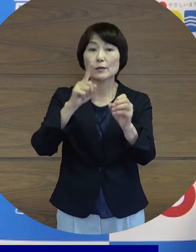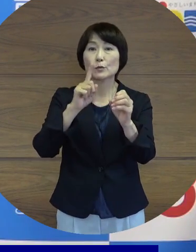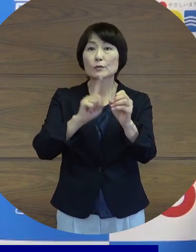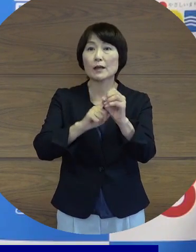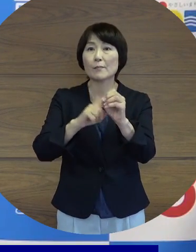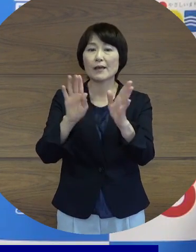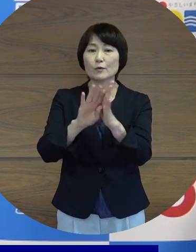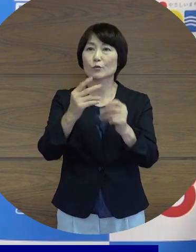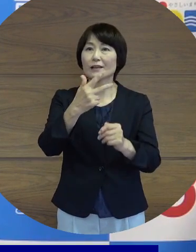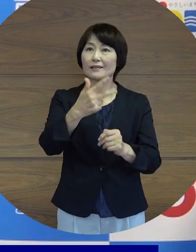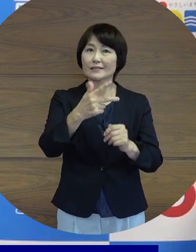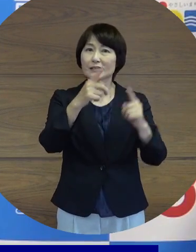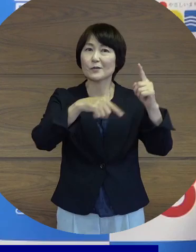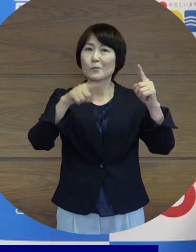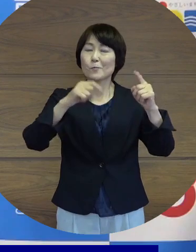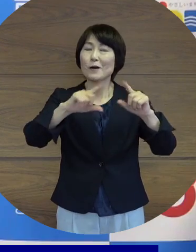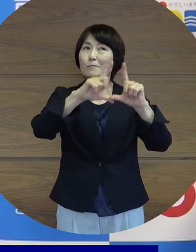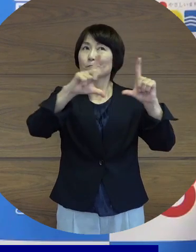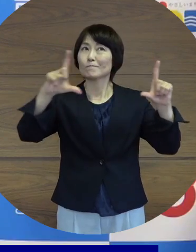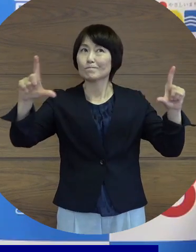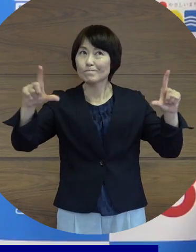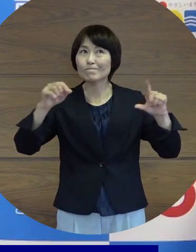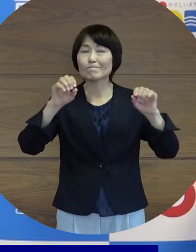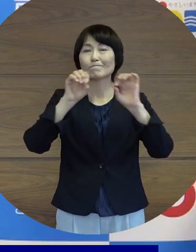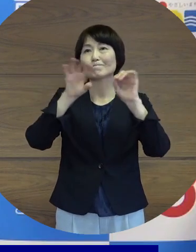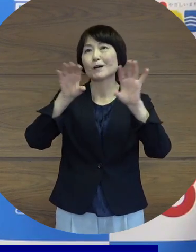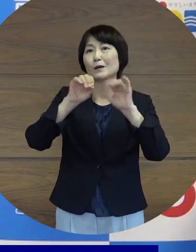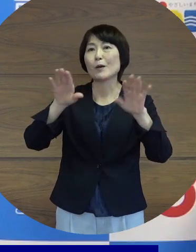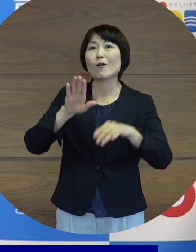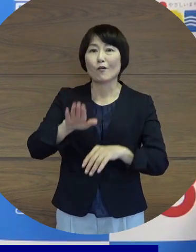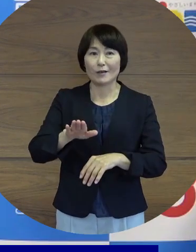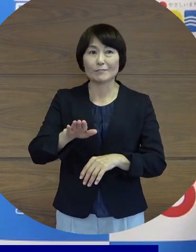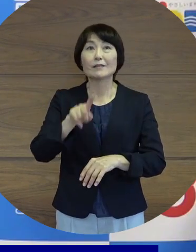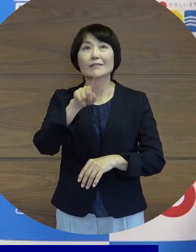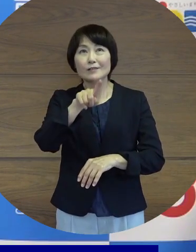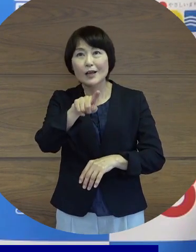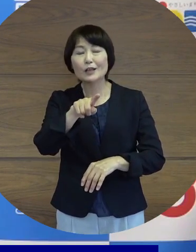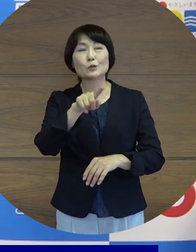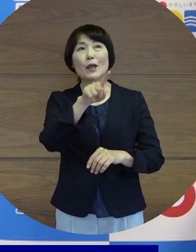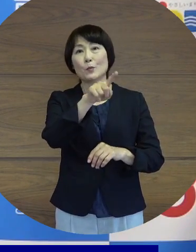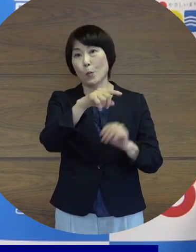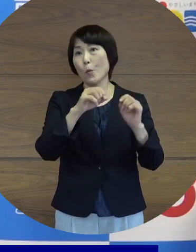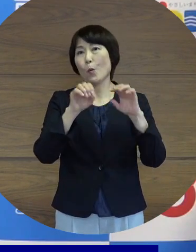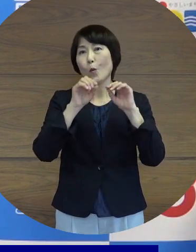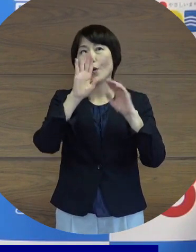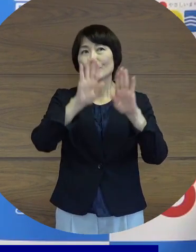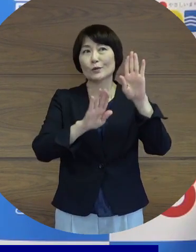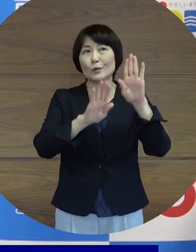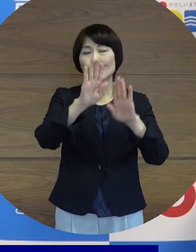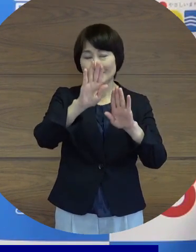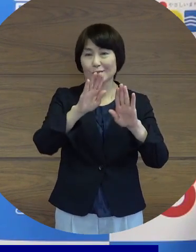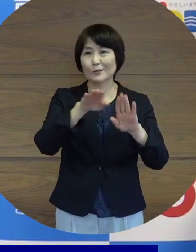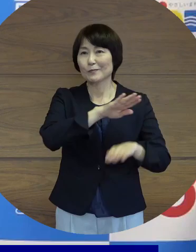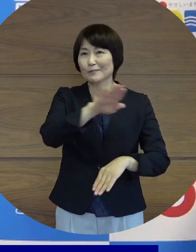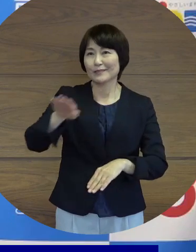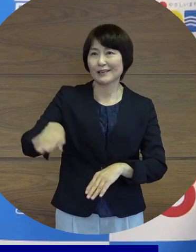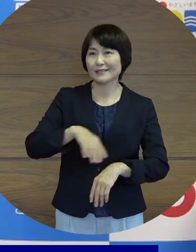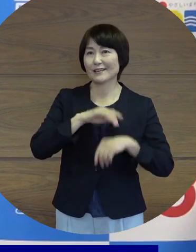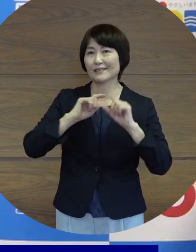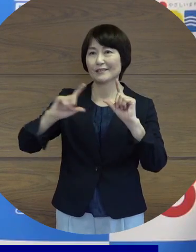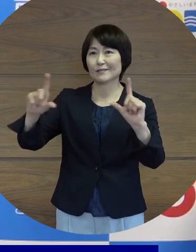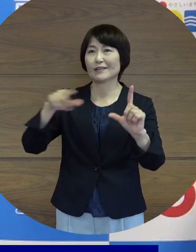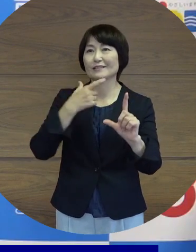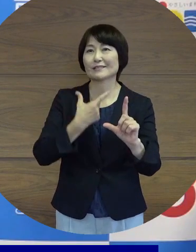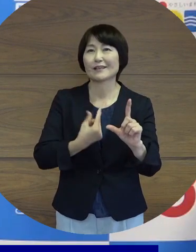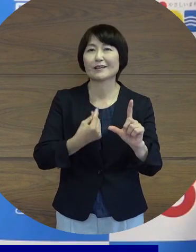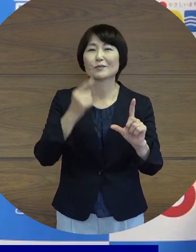。その様子について、この視聴ニュースで取り上げて皆さんにお伝えをしていきたいと思